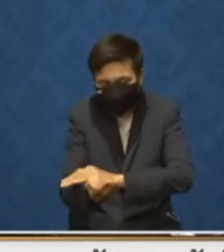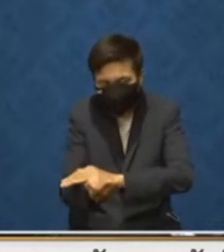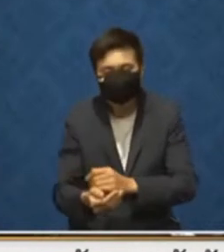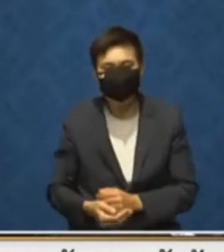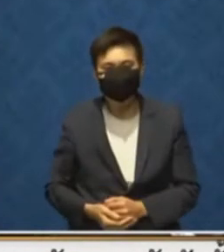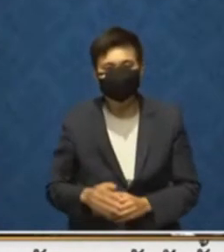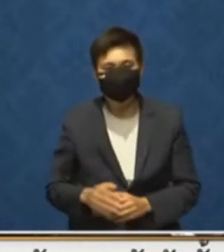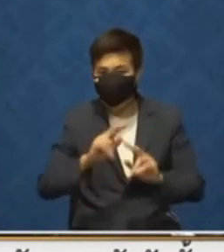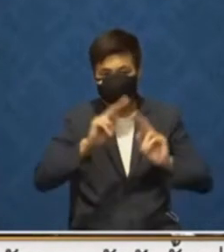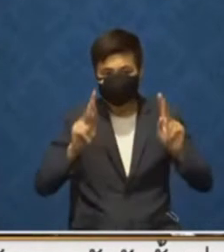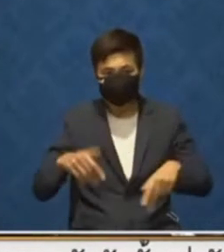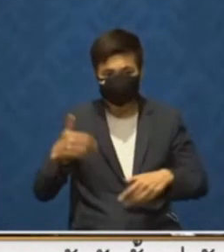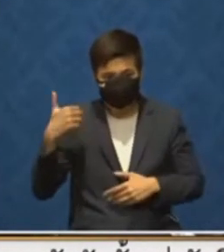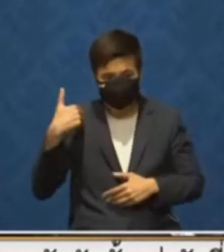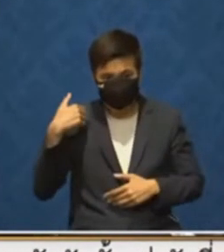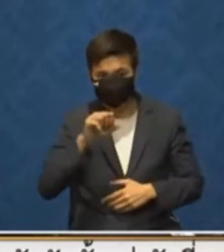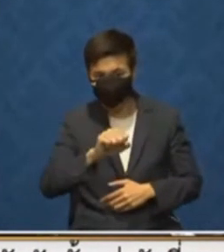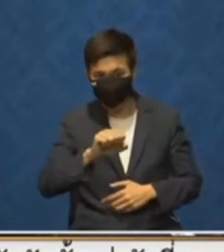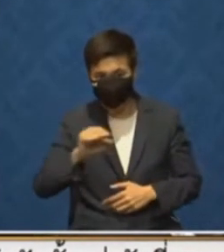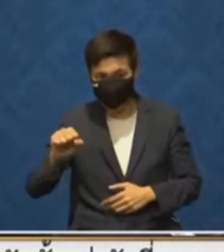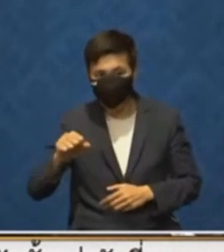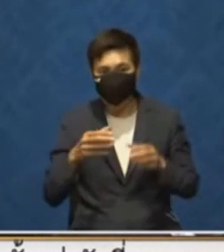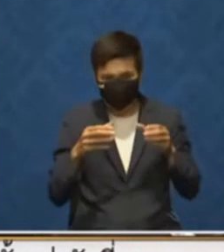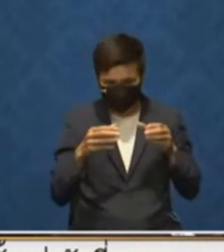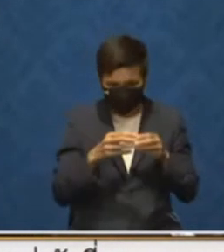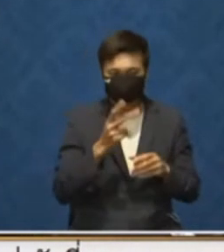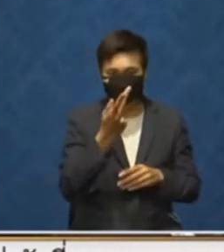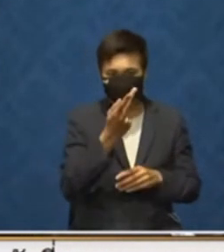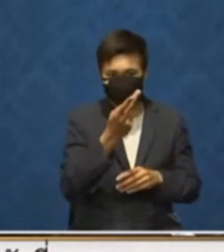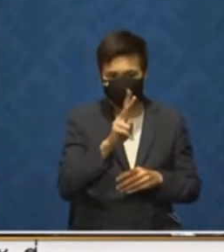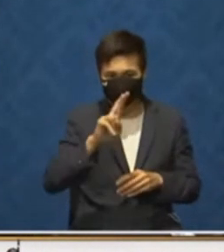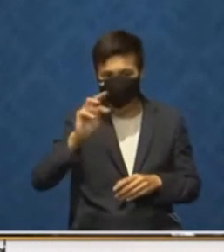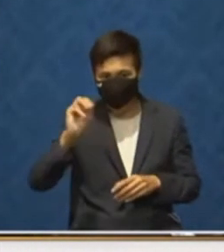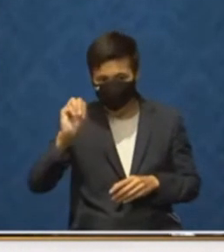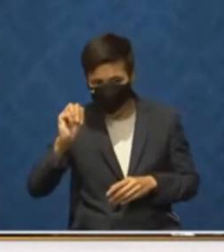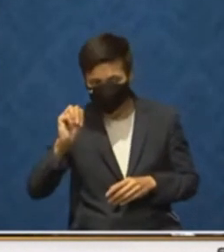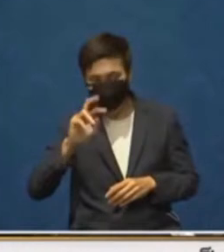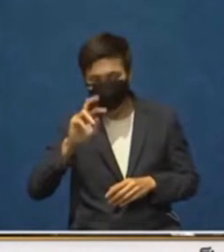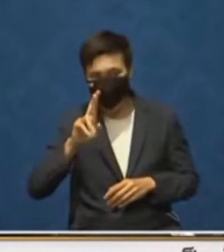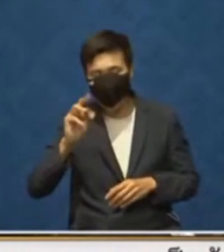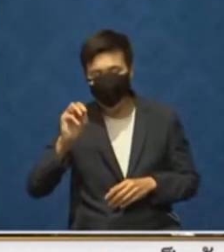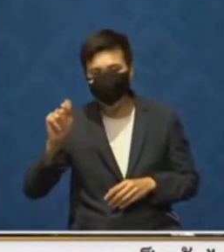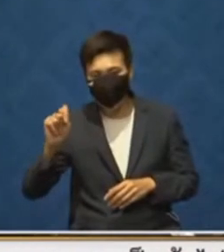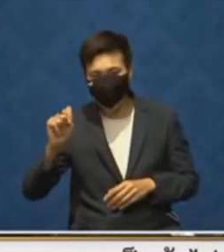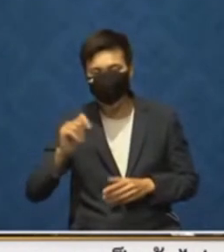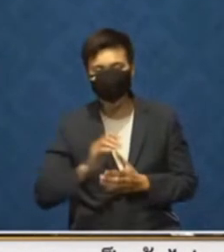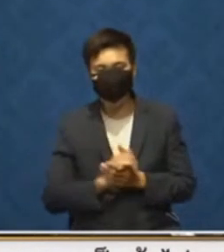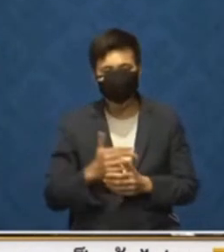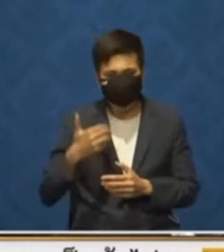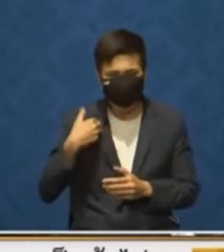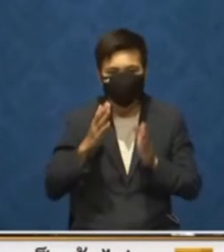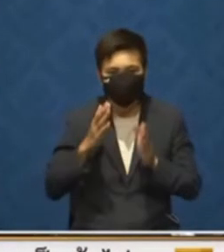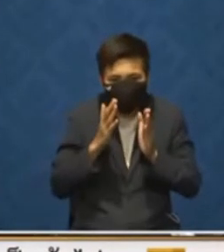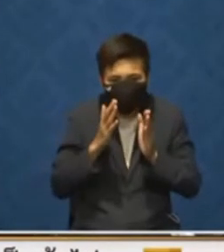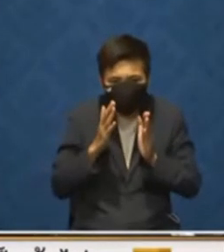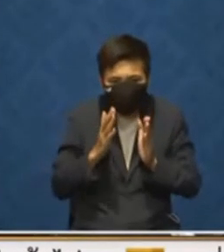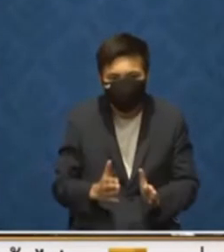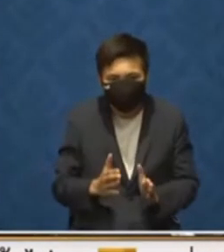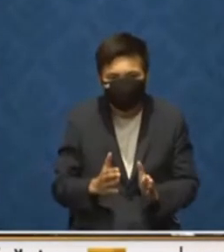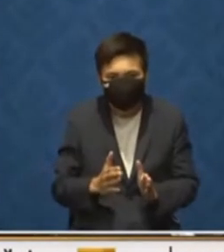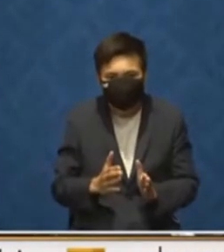และในคณะรัฐมนตรีส่วนใหญ่จะมีคนกลางคอยตีกันกั้นไว้ครับไม่ให้ถึง